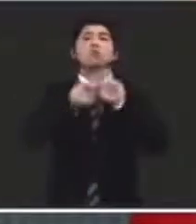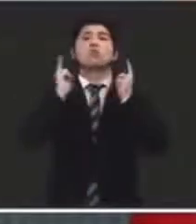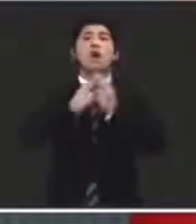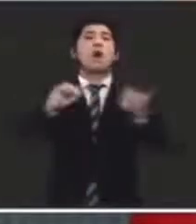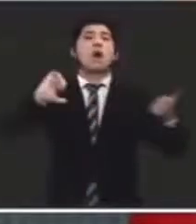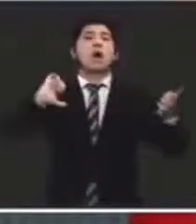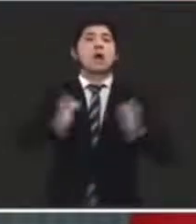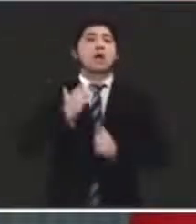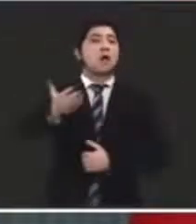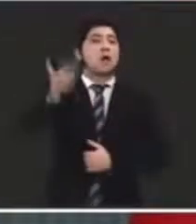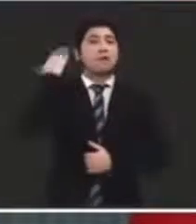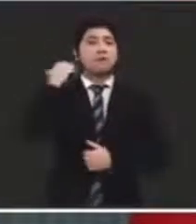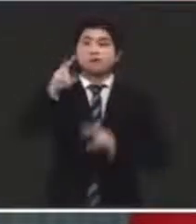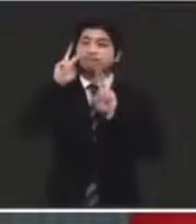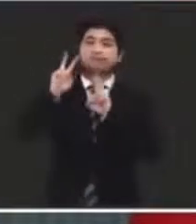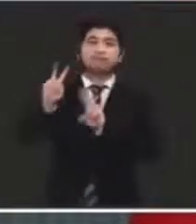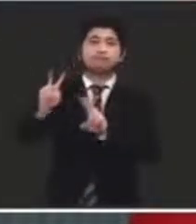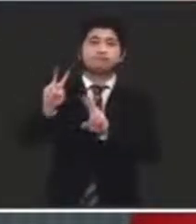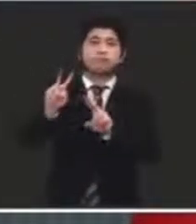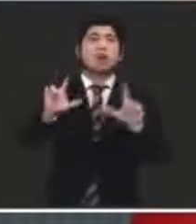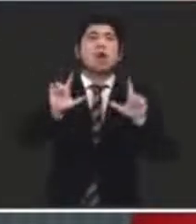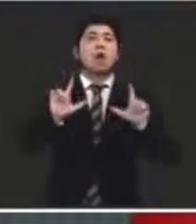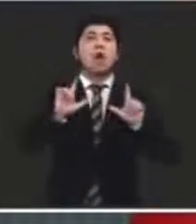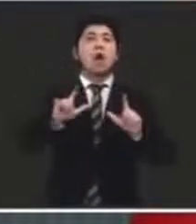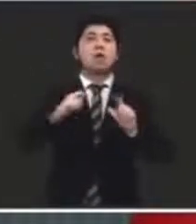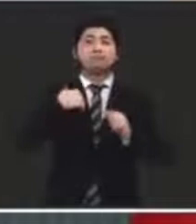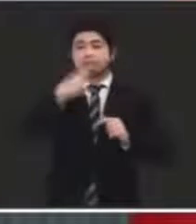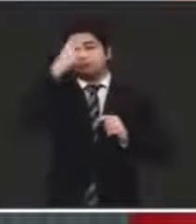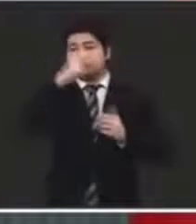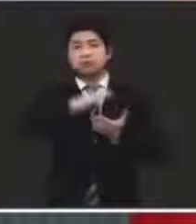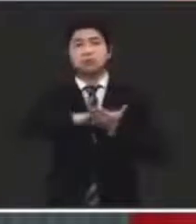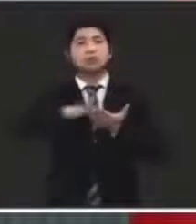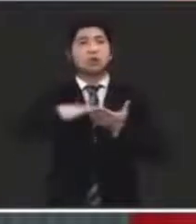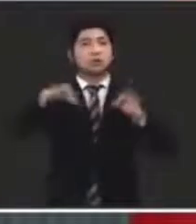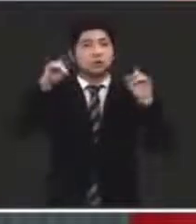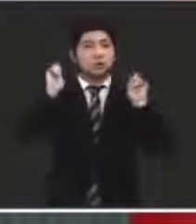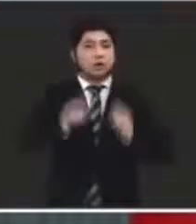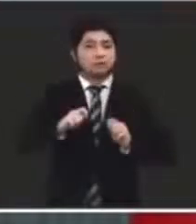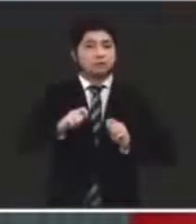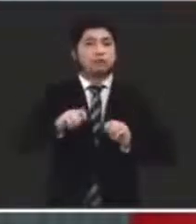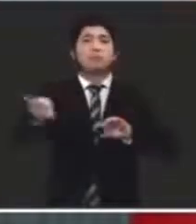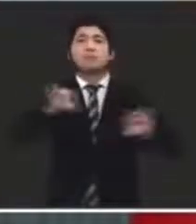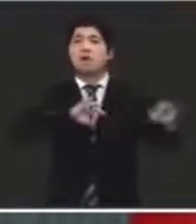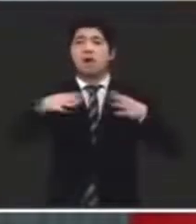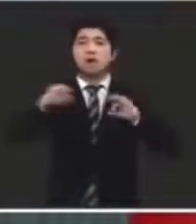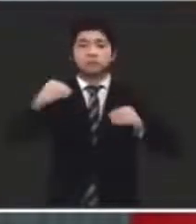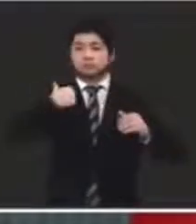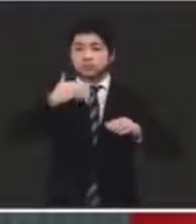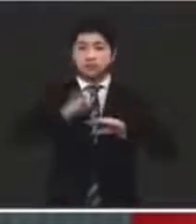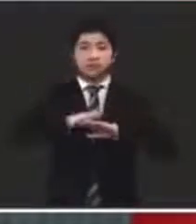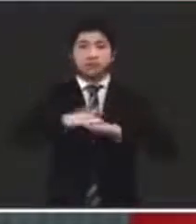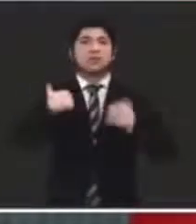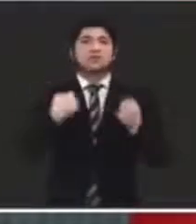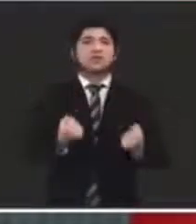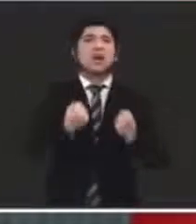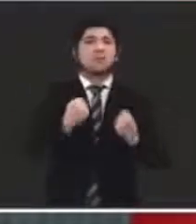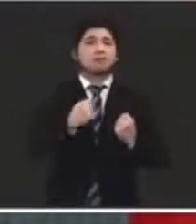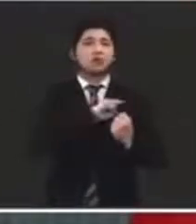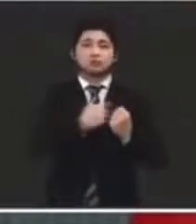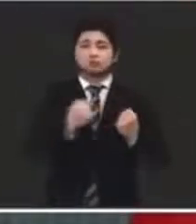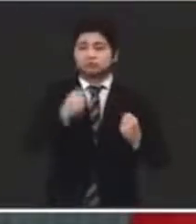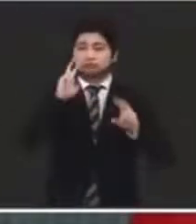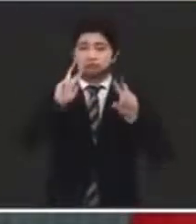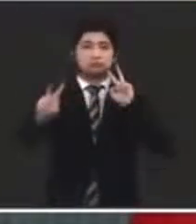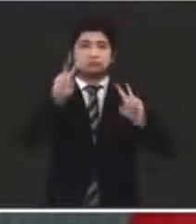krizleri önceden görüp gereken tedbirleri alma mekanizmaları oluşturma dayanıklılığımızı tahkim